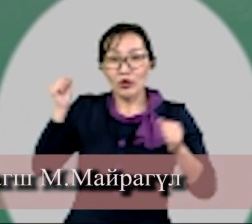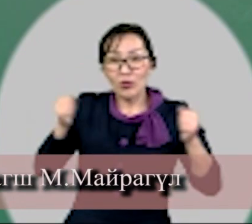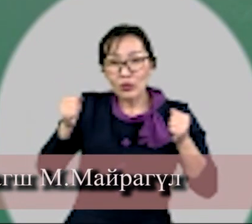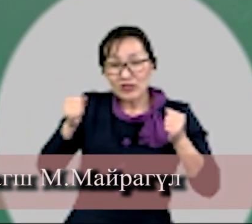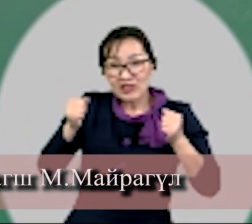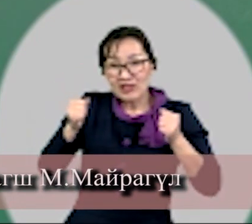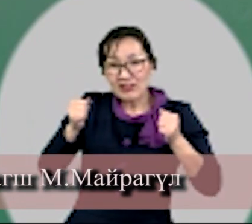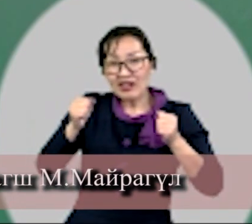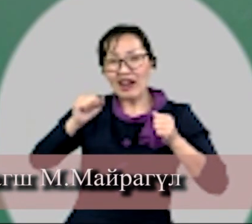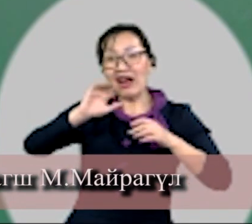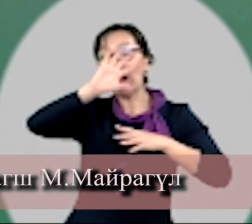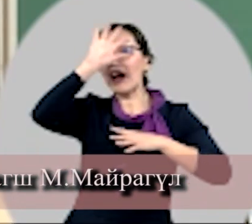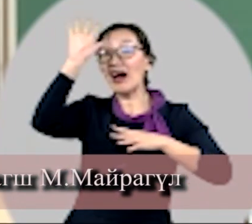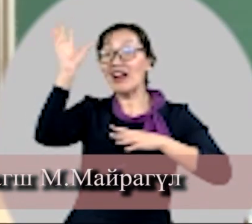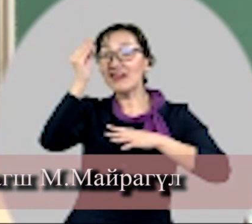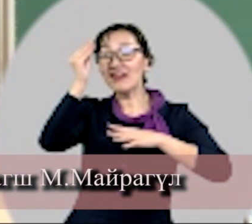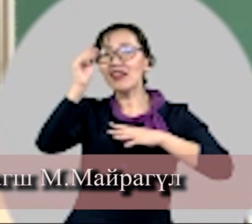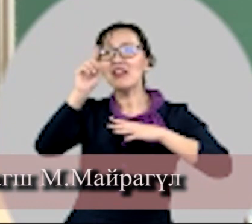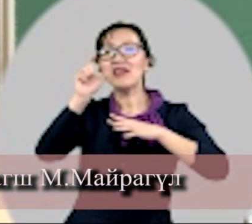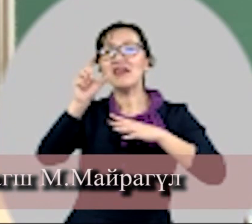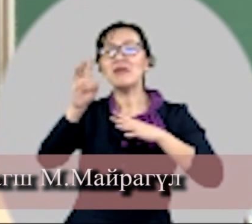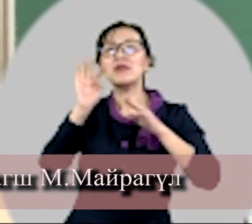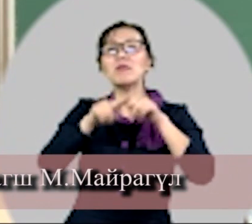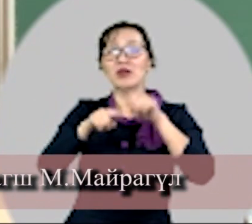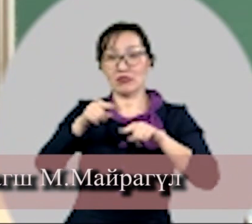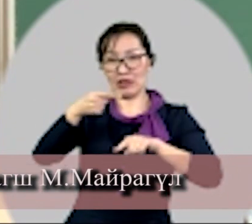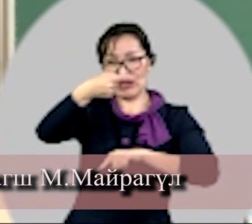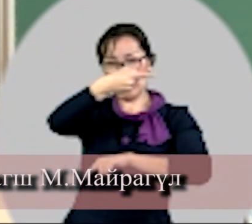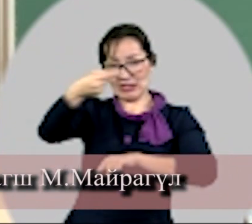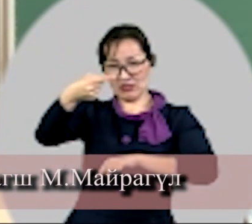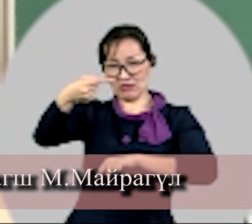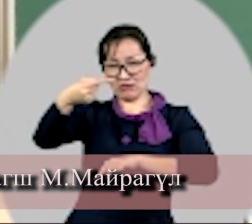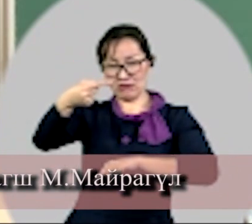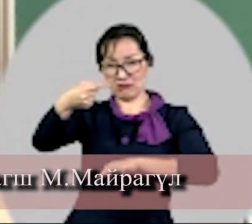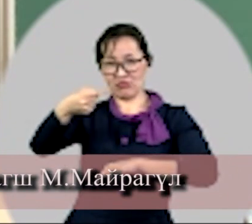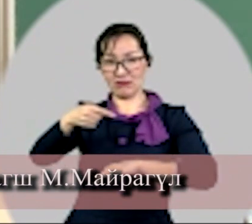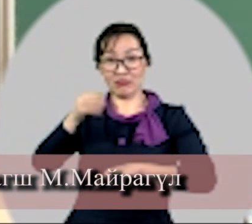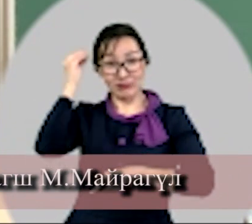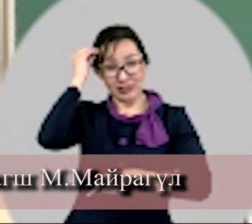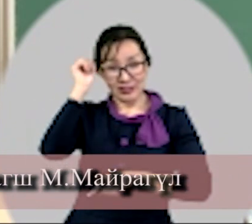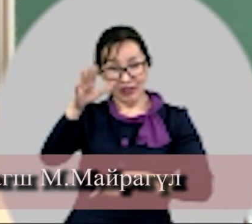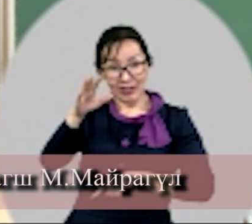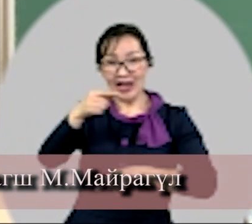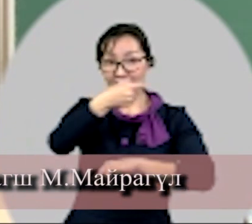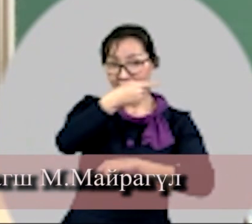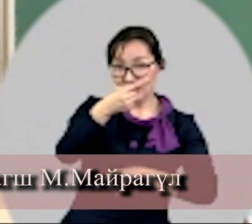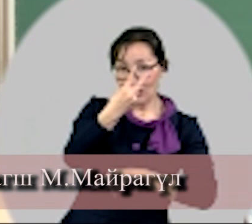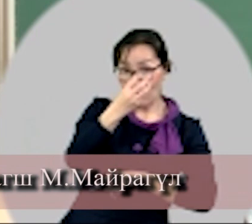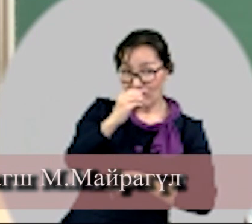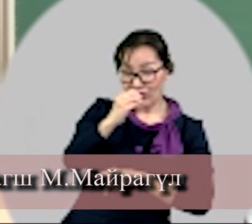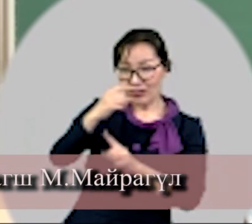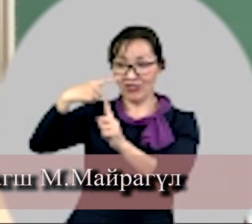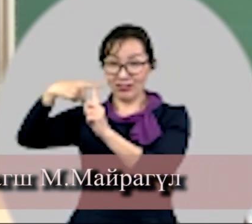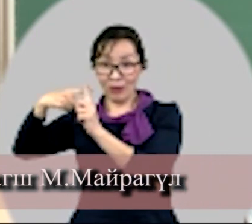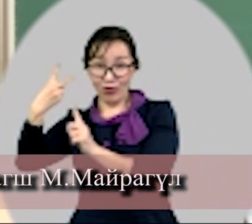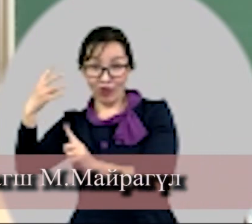Ендеше, мына алу 20 деген санды теріс сан деп ойлаймыз. Яғни, теріс сан он